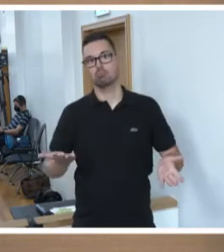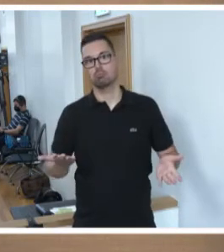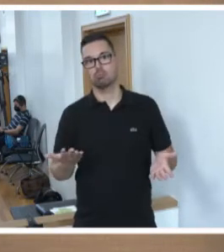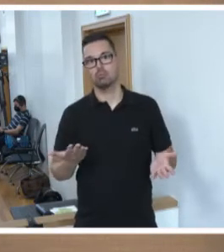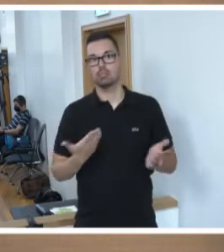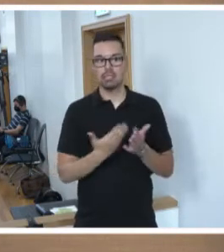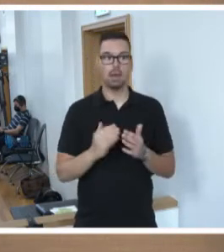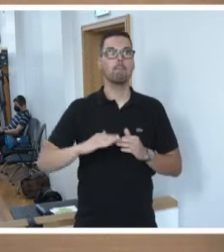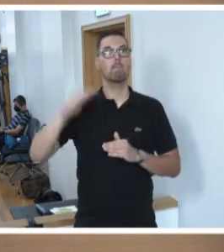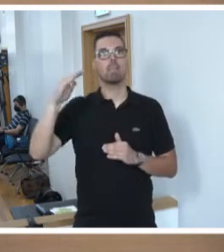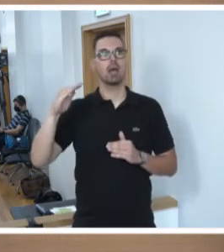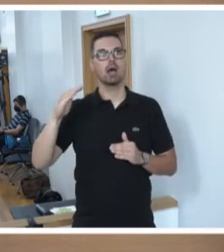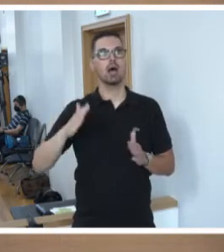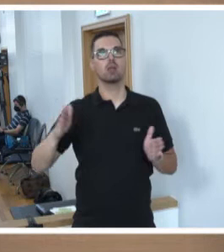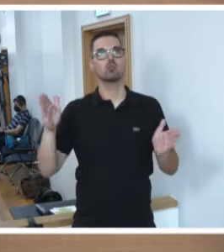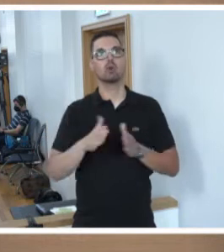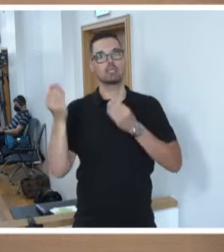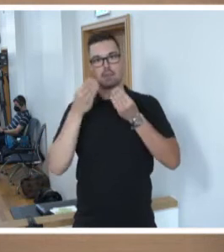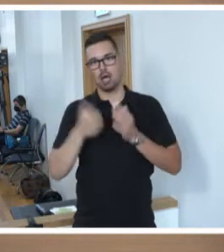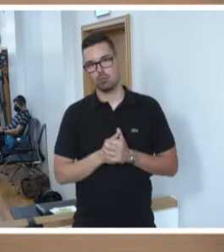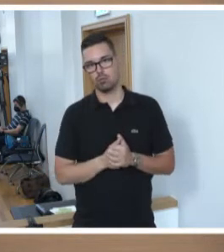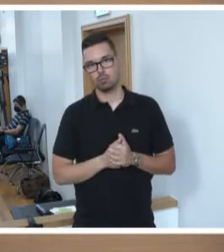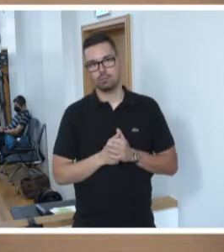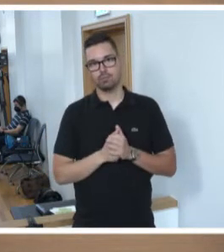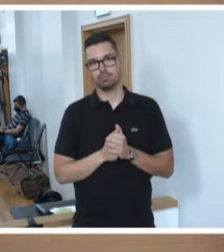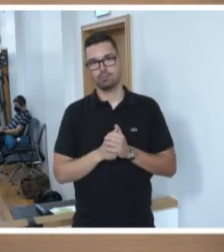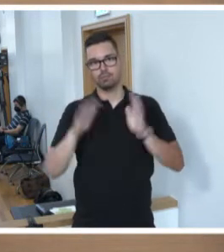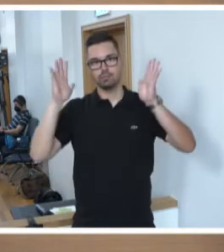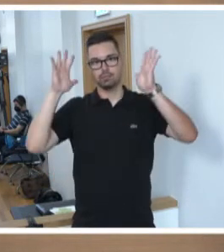eben mehr als nur einmal kurz zu beraten.